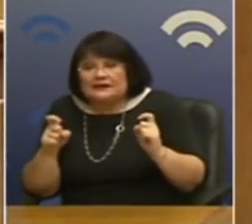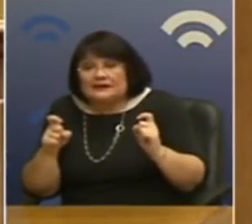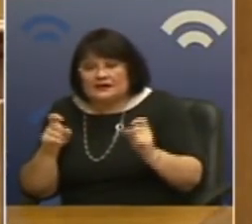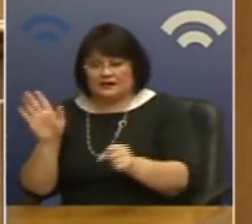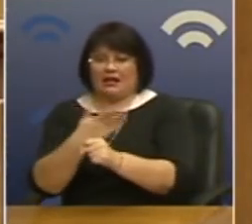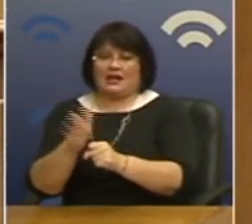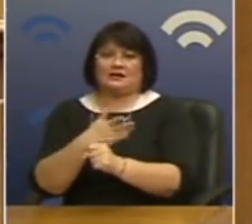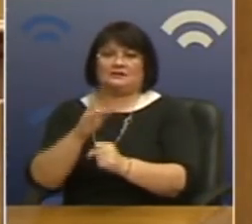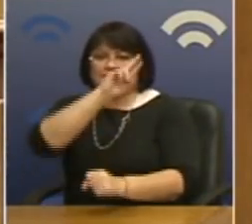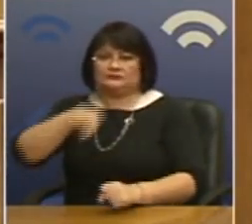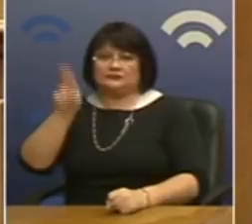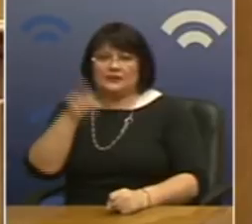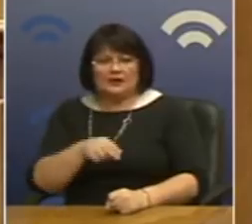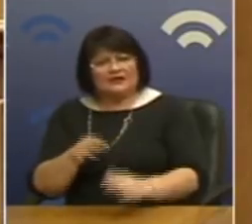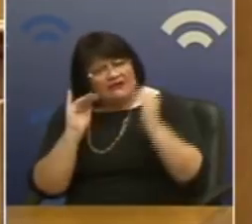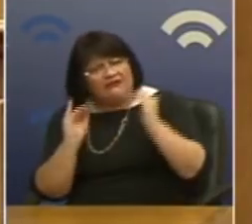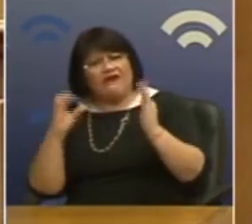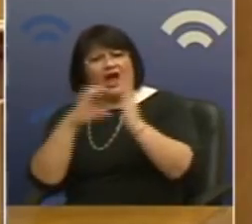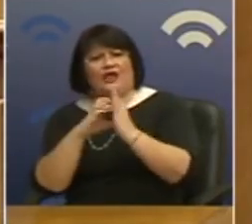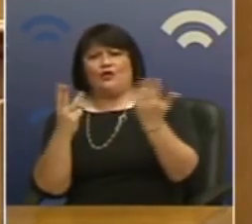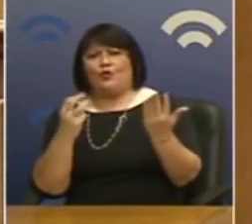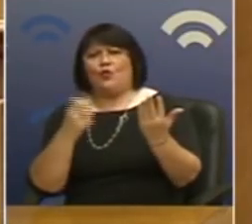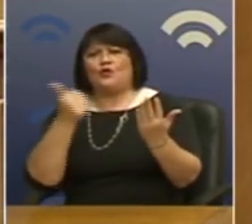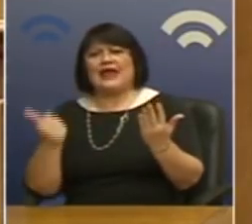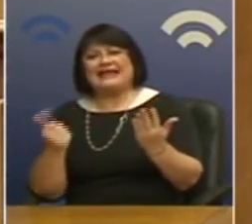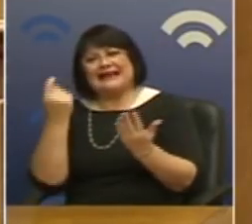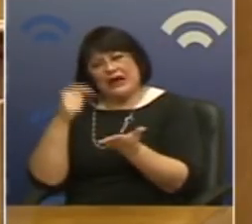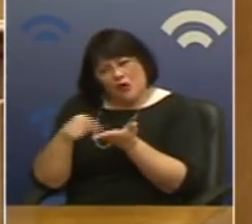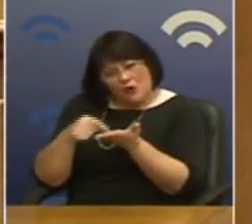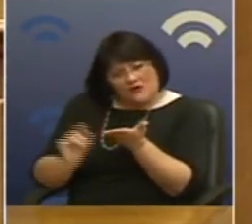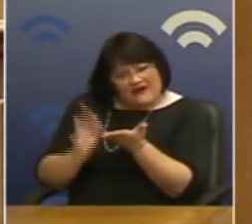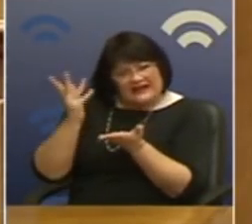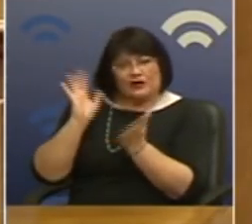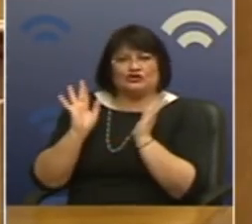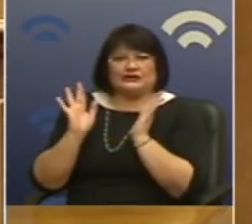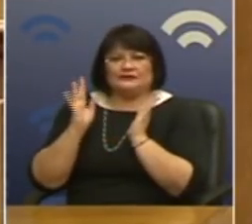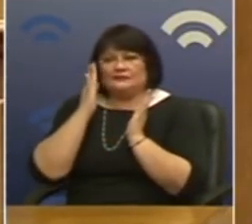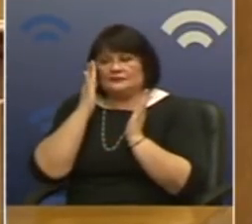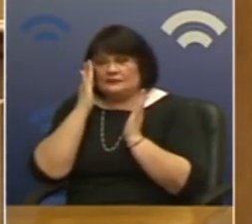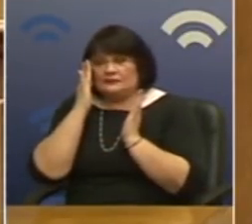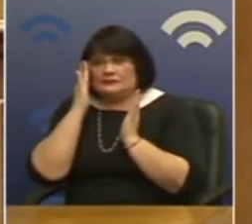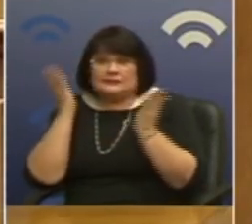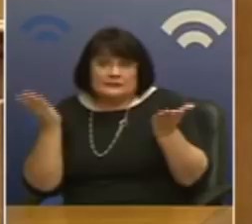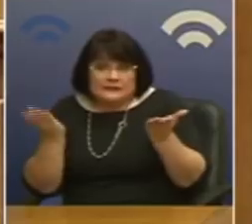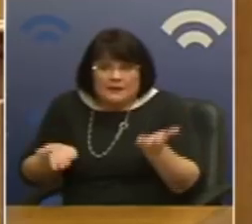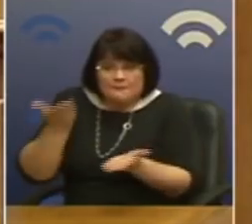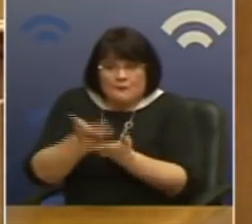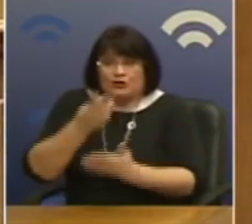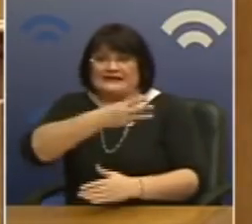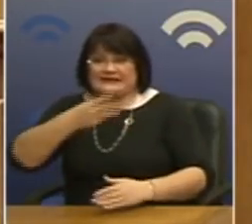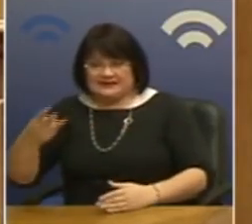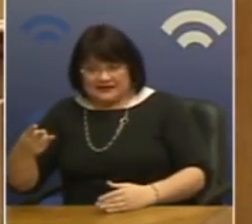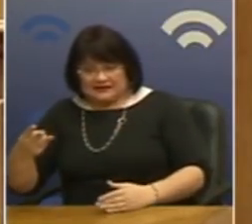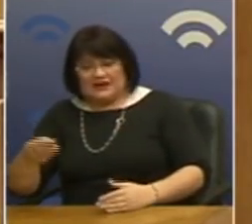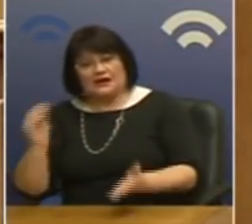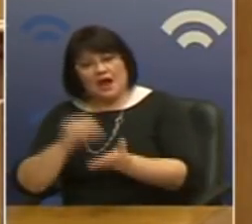του, τελικά το διατηρείται έστω με κάποιες βελτιώσεις. Γιατί τόσο η πρόταση του ΣΥΡΙΖΑ, όσο